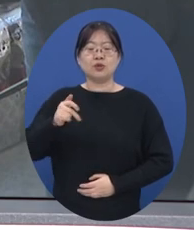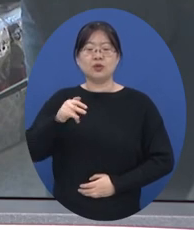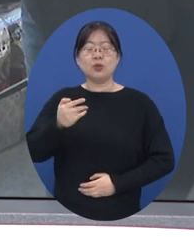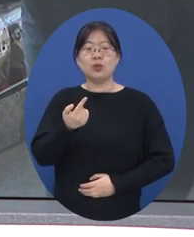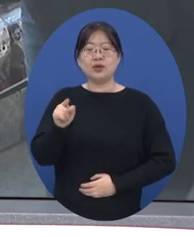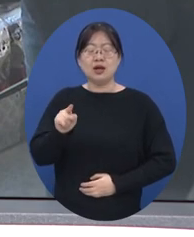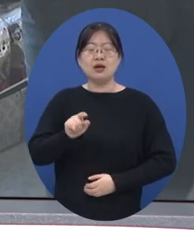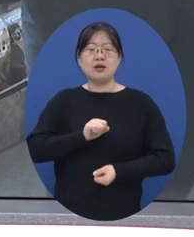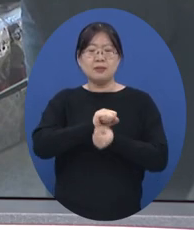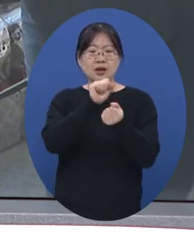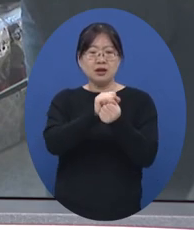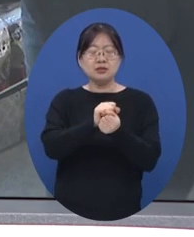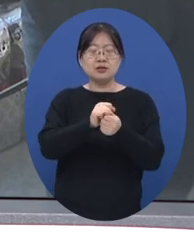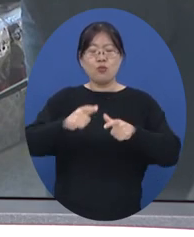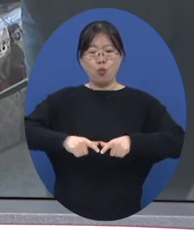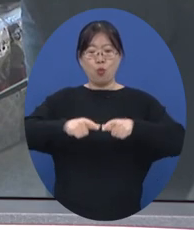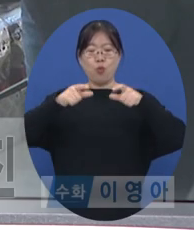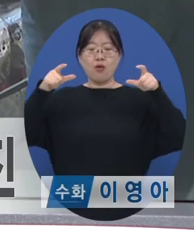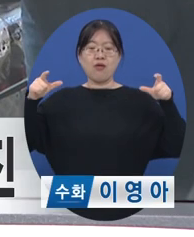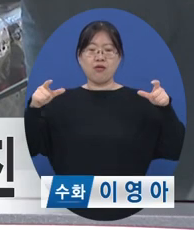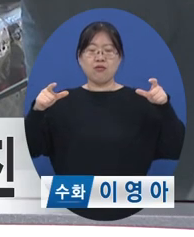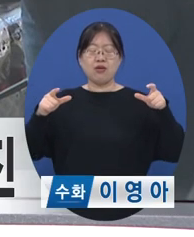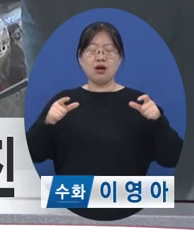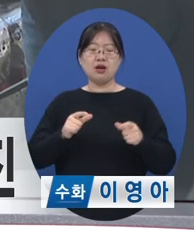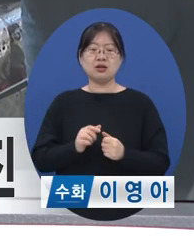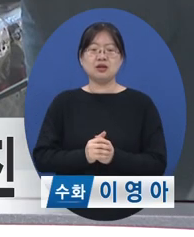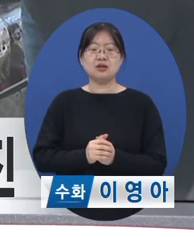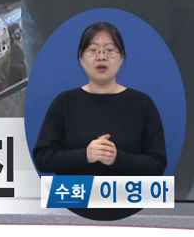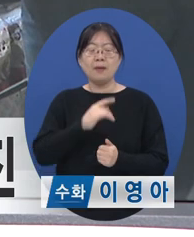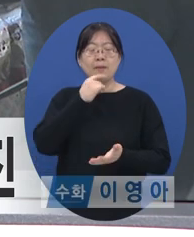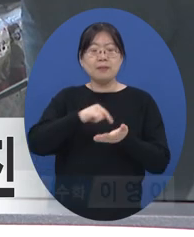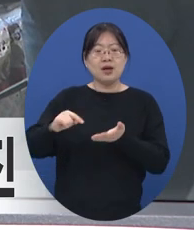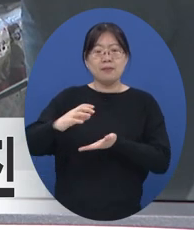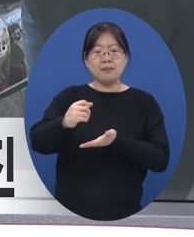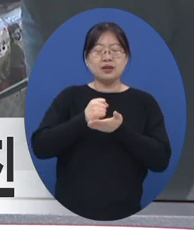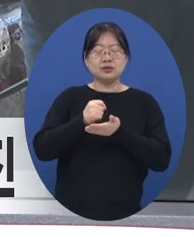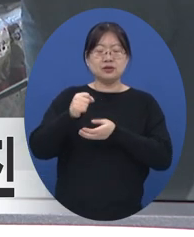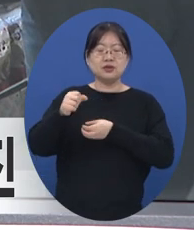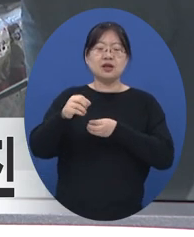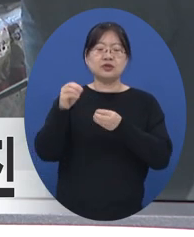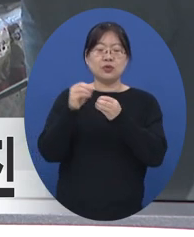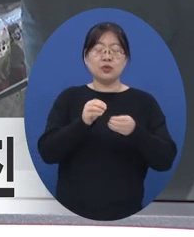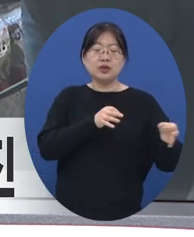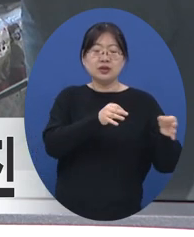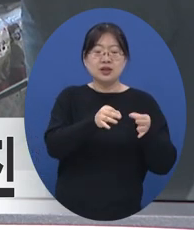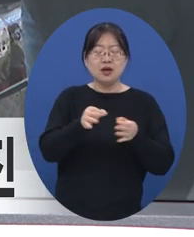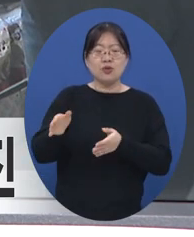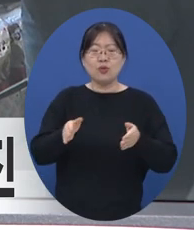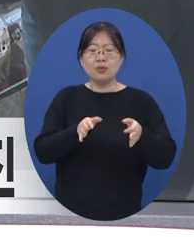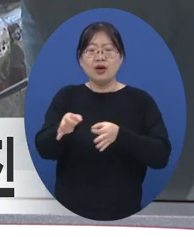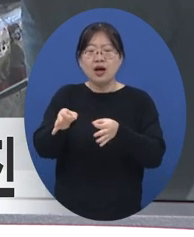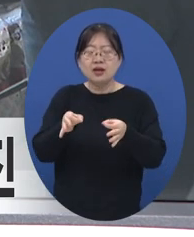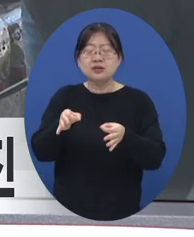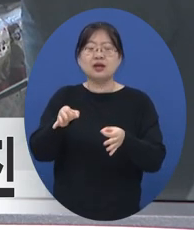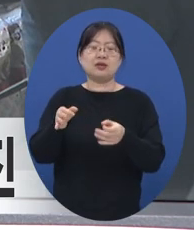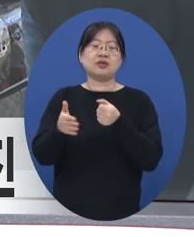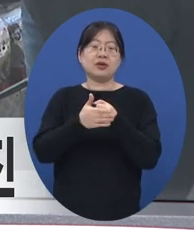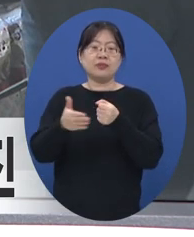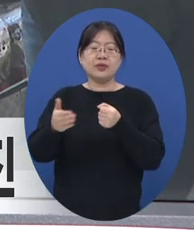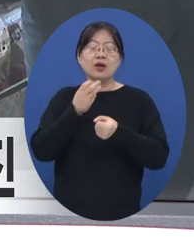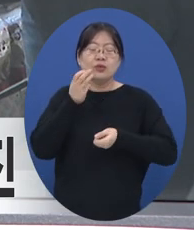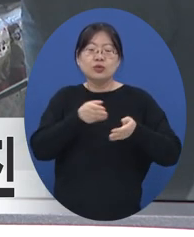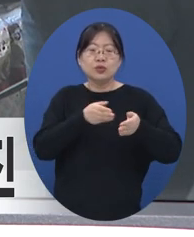신종 코로나 바이러스 감염증이 확산하면서 직격탄을 맞은 전통시장과 골목 상권을 위해 경기도가